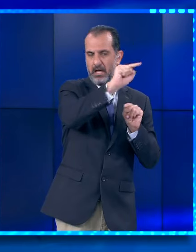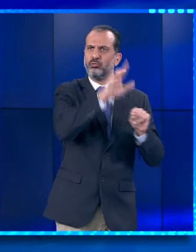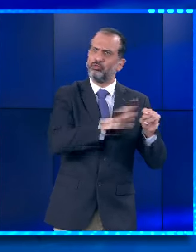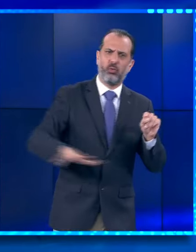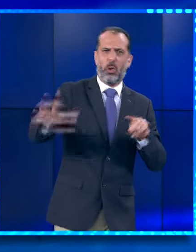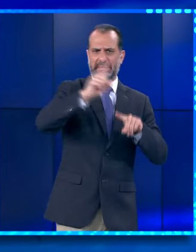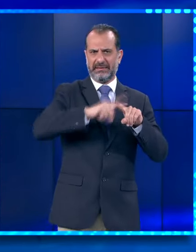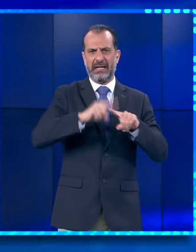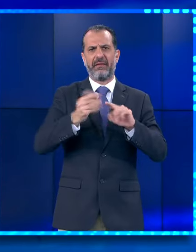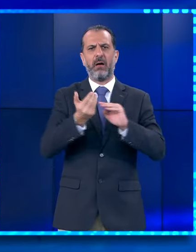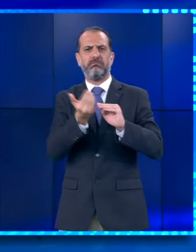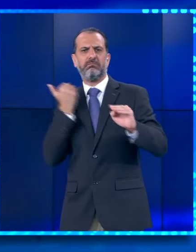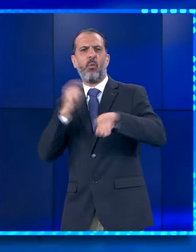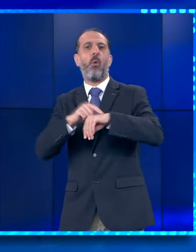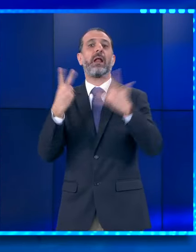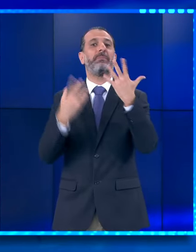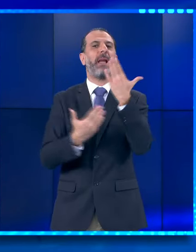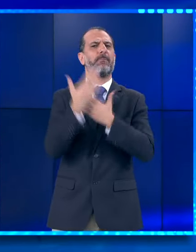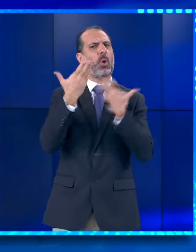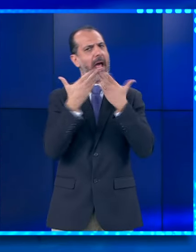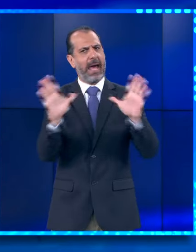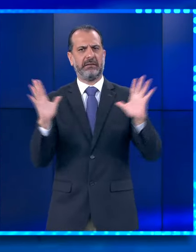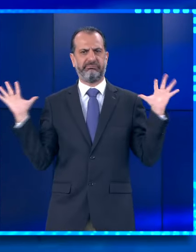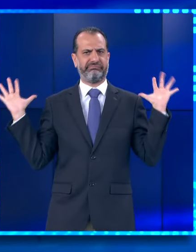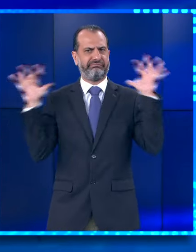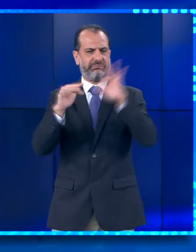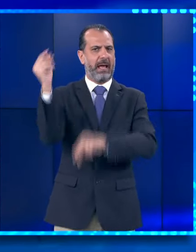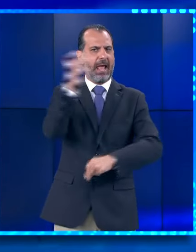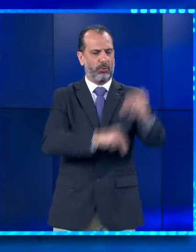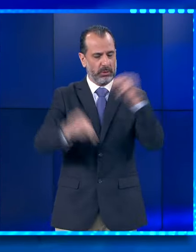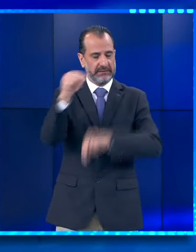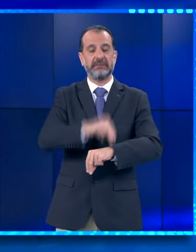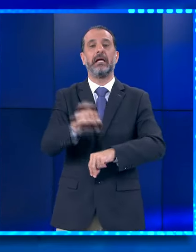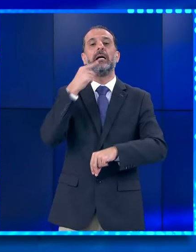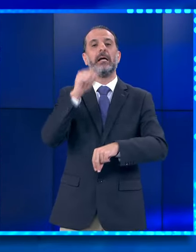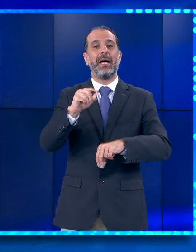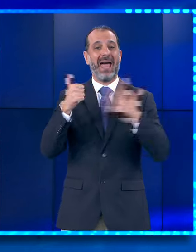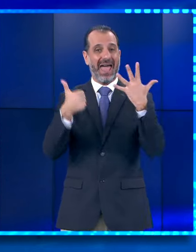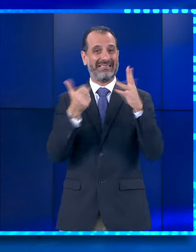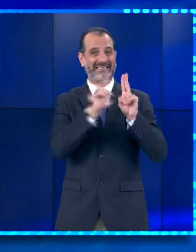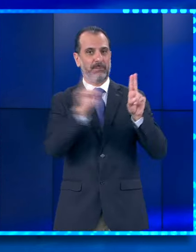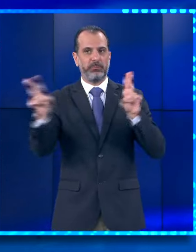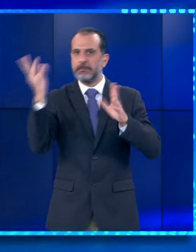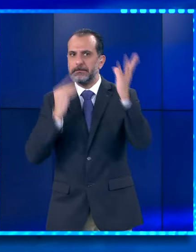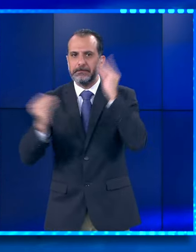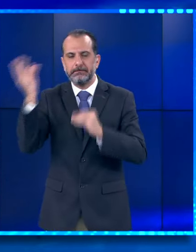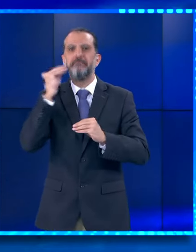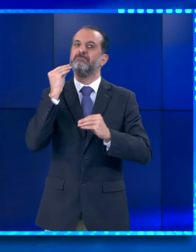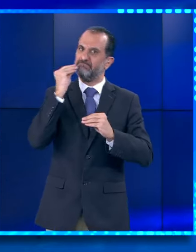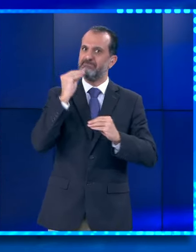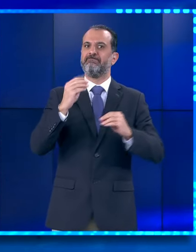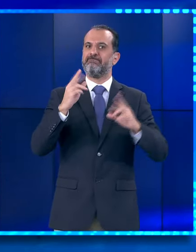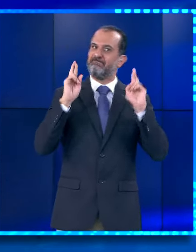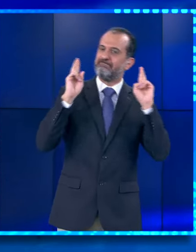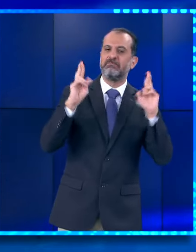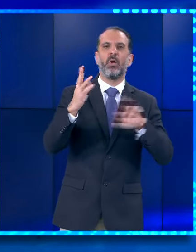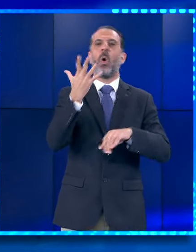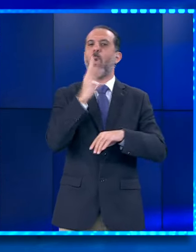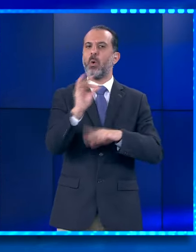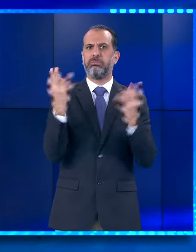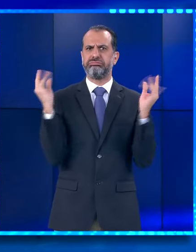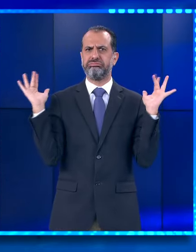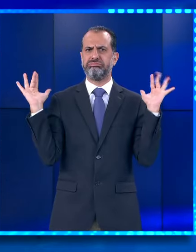7 ώστε να υποδεχθούν τα μέλη και τους φίλους του κινήματος. Τα μηνύματα που φτάνουν στα επιτελεία των 6 υποψηφίων αρχηγών είναι ενθαρρυντικά, καθώς